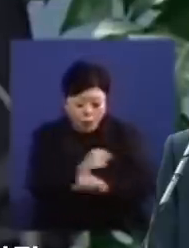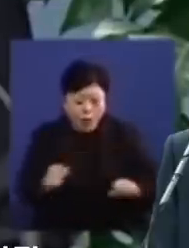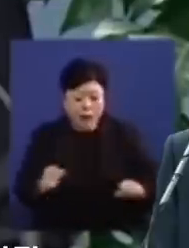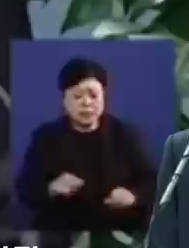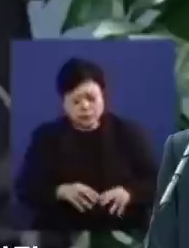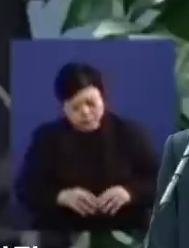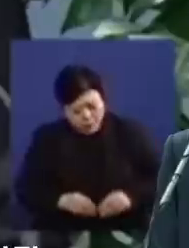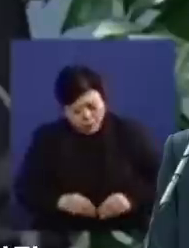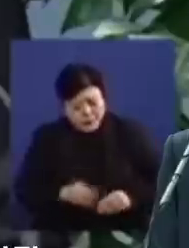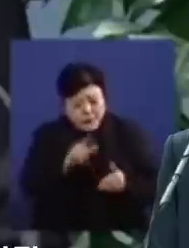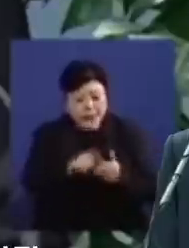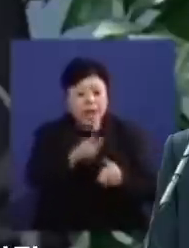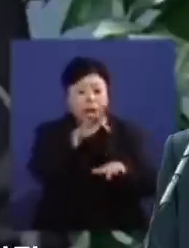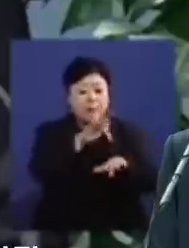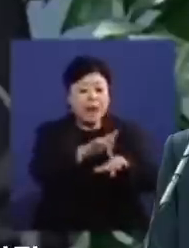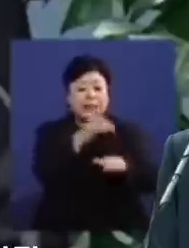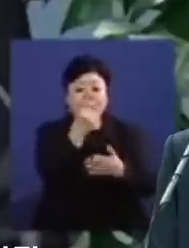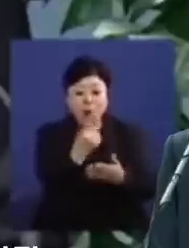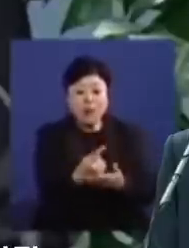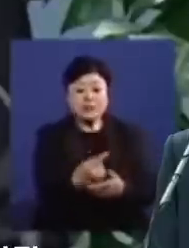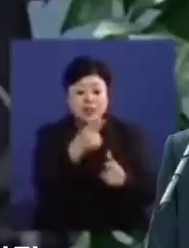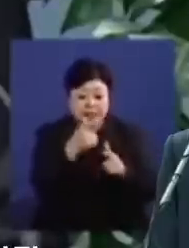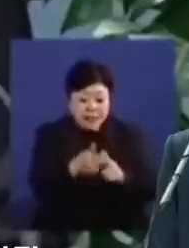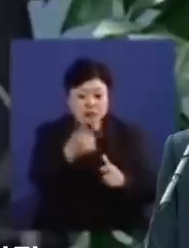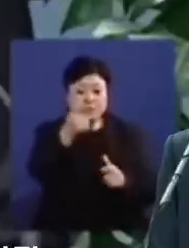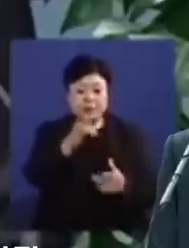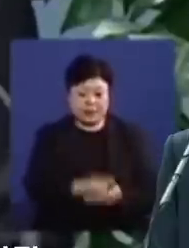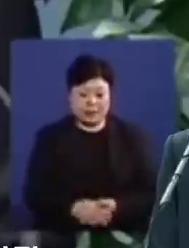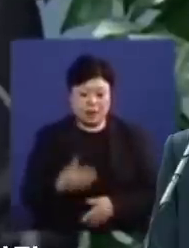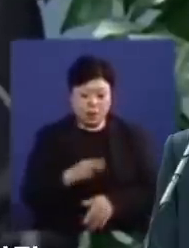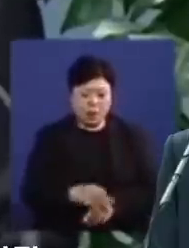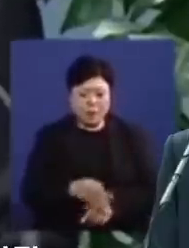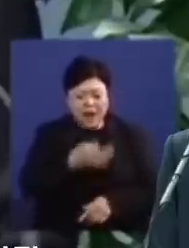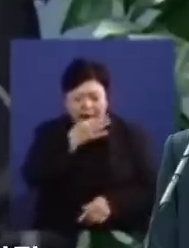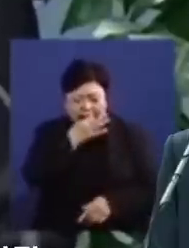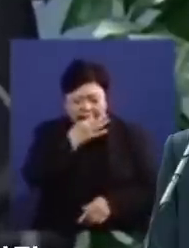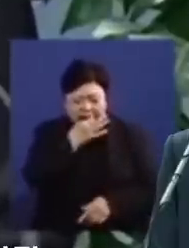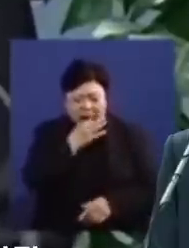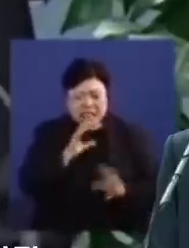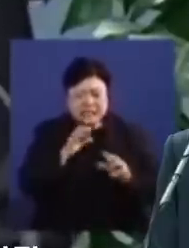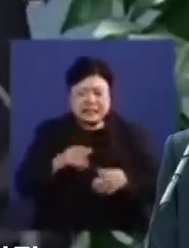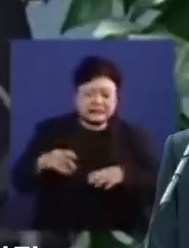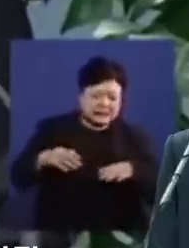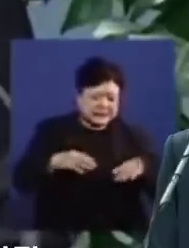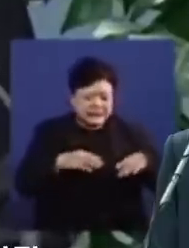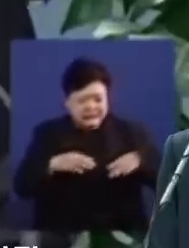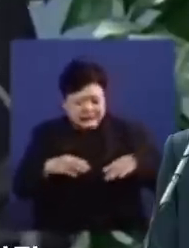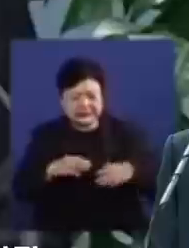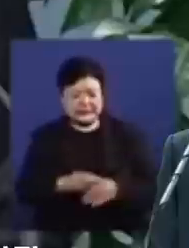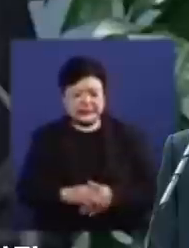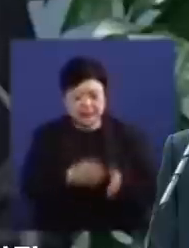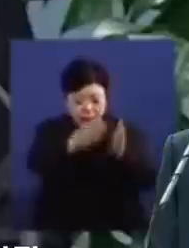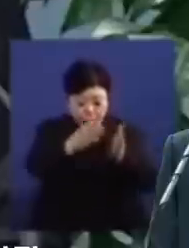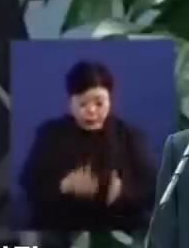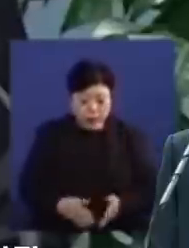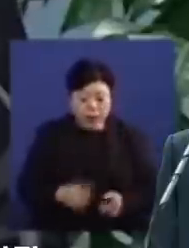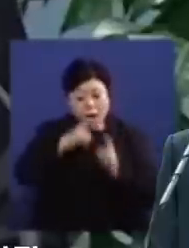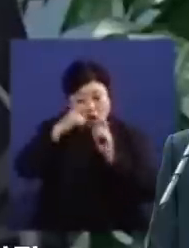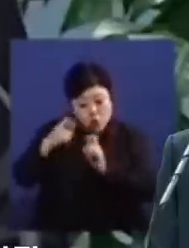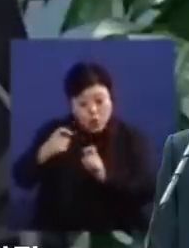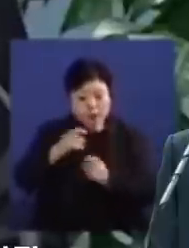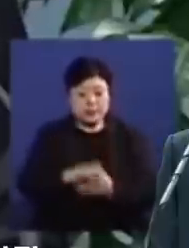주리실 때 마귀가 와서 예수님을 육신의 정욕, 안목의 정욕, 이 세상 자랑을 통해서